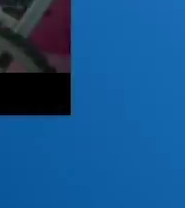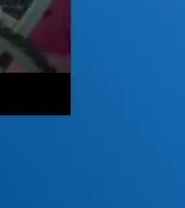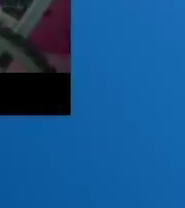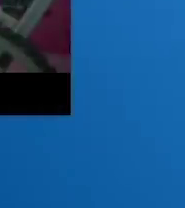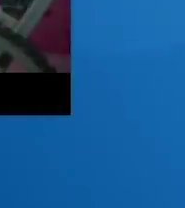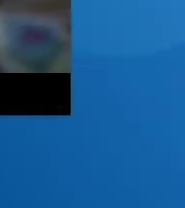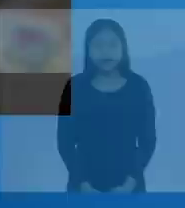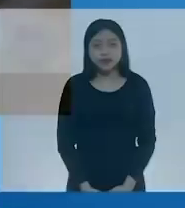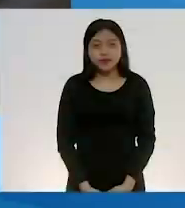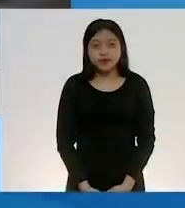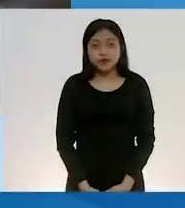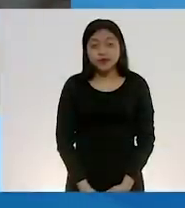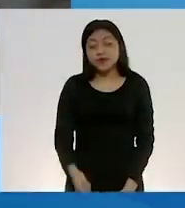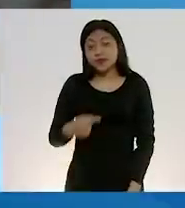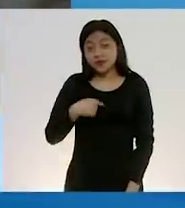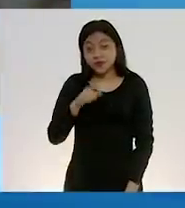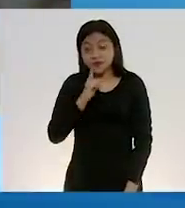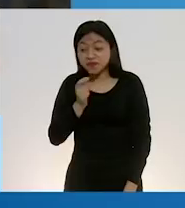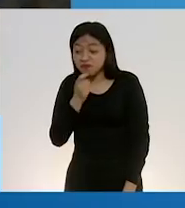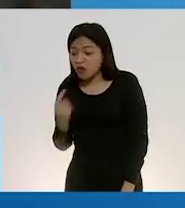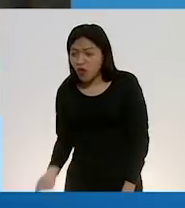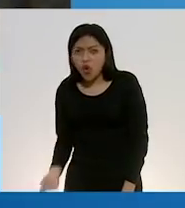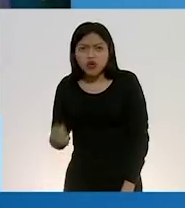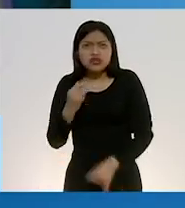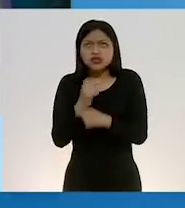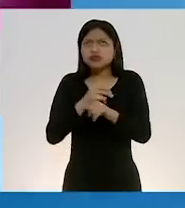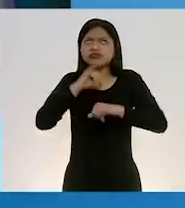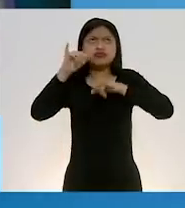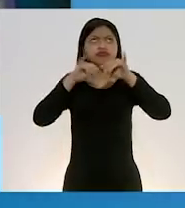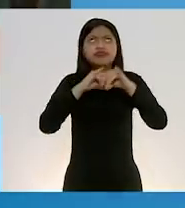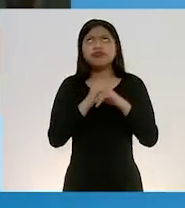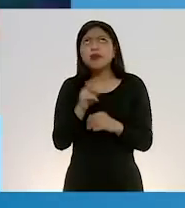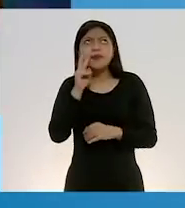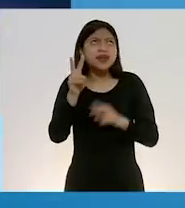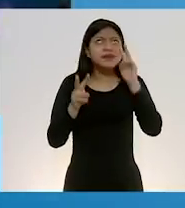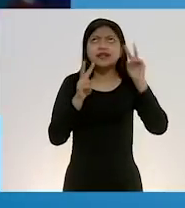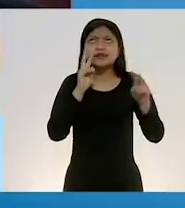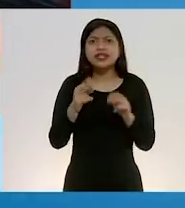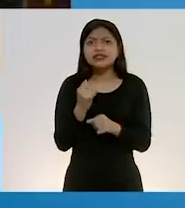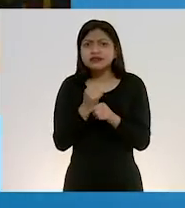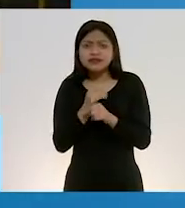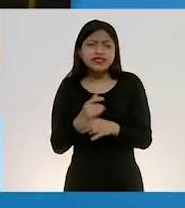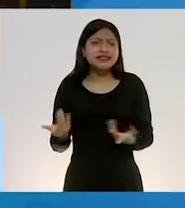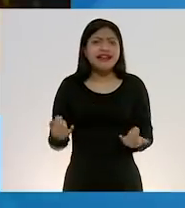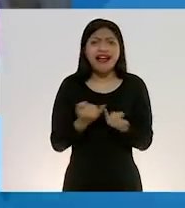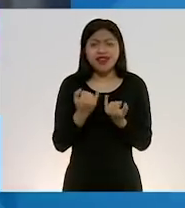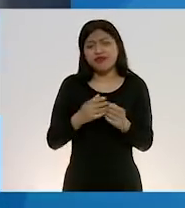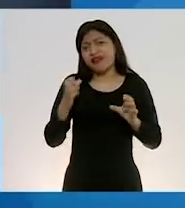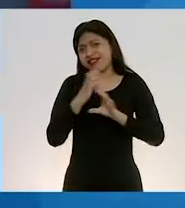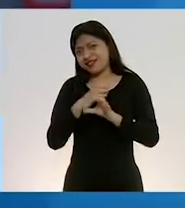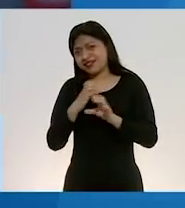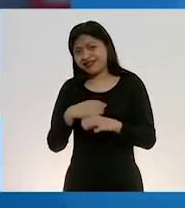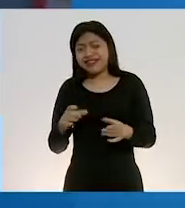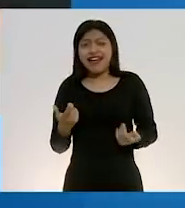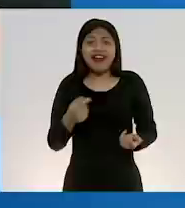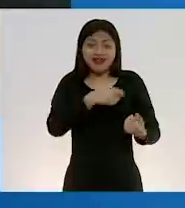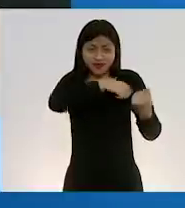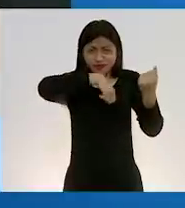Siempre fui una niña muy curiosa y me gustaban hacer muchas cosas diferentes, como tocar violín, cantar,